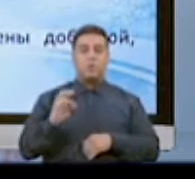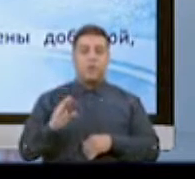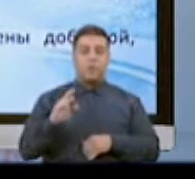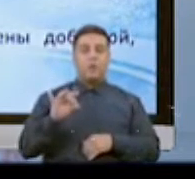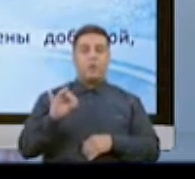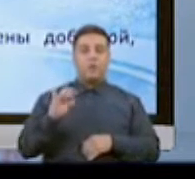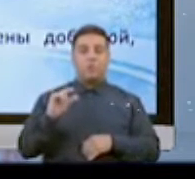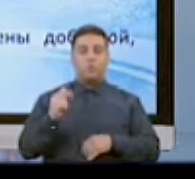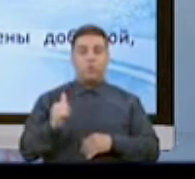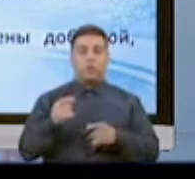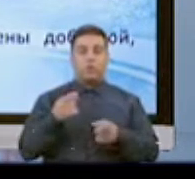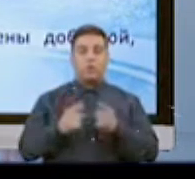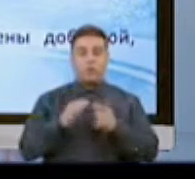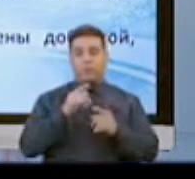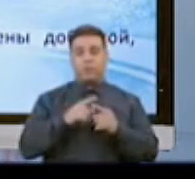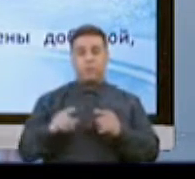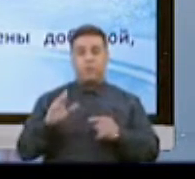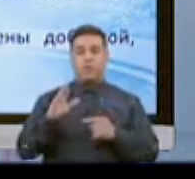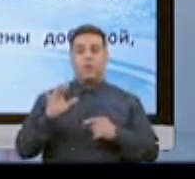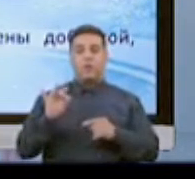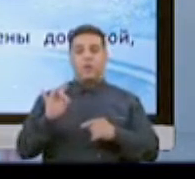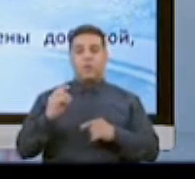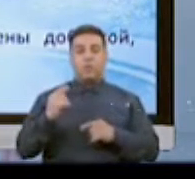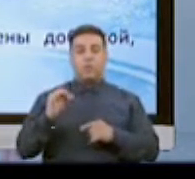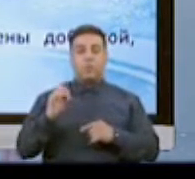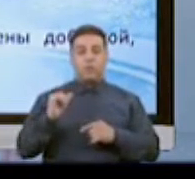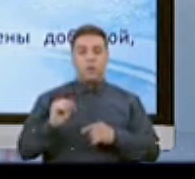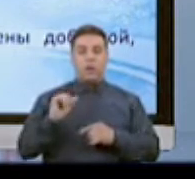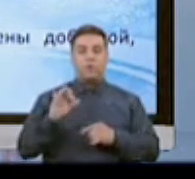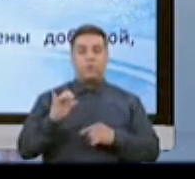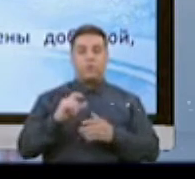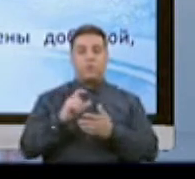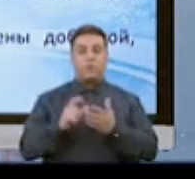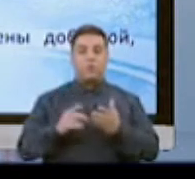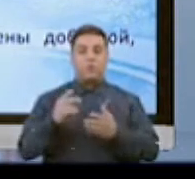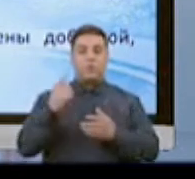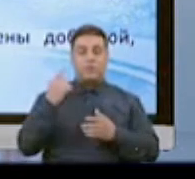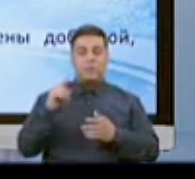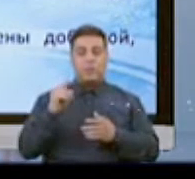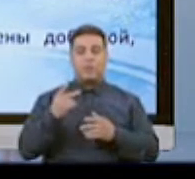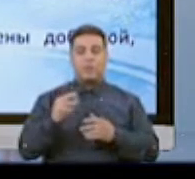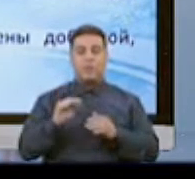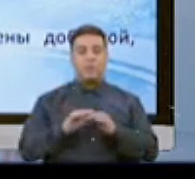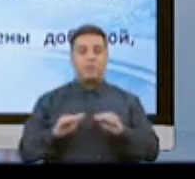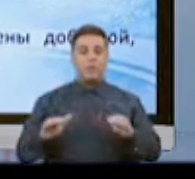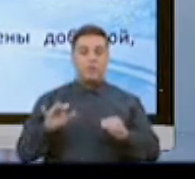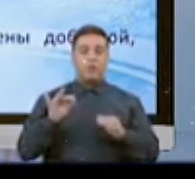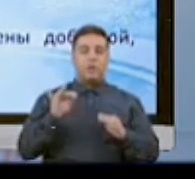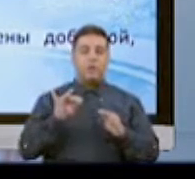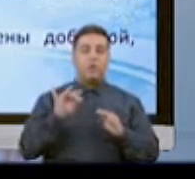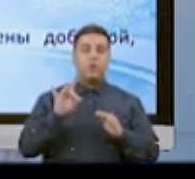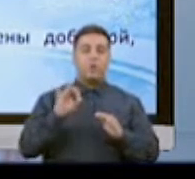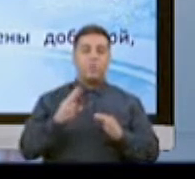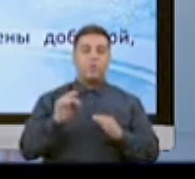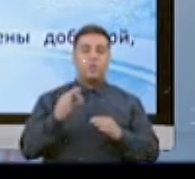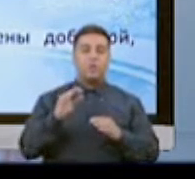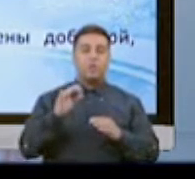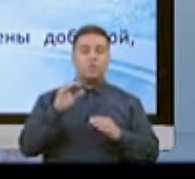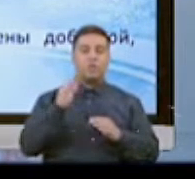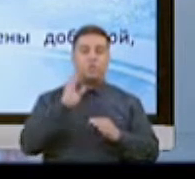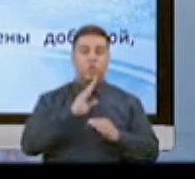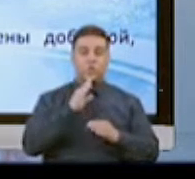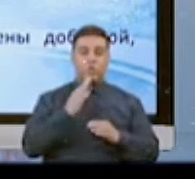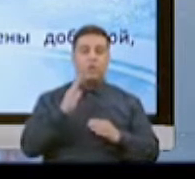Санкт-Петербурге. В настоящее время Ирина Гурина – автор стихов и сказок для детей, иронических романов для женщин,